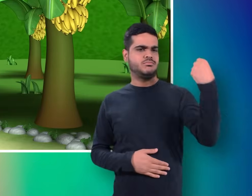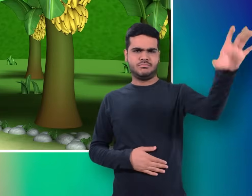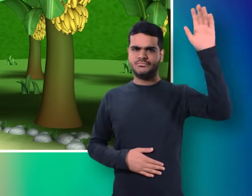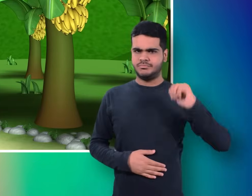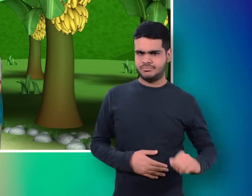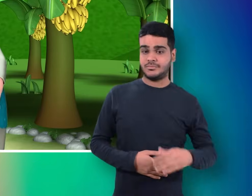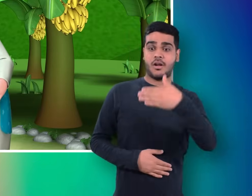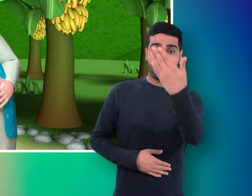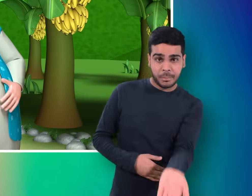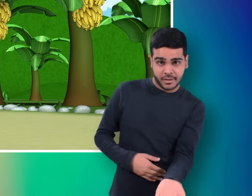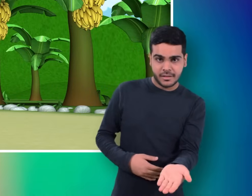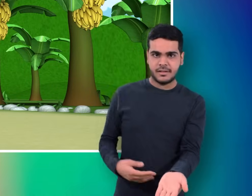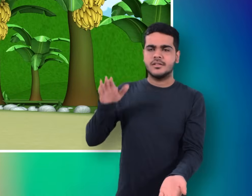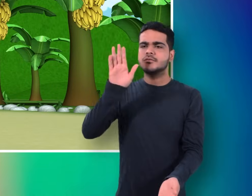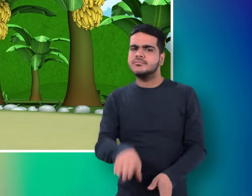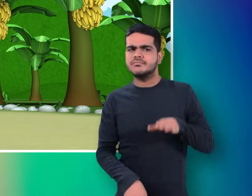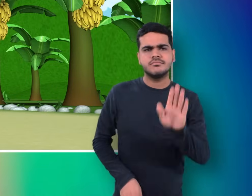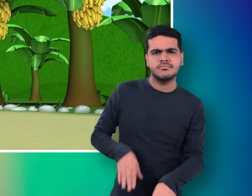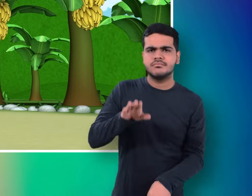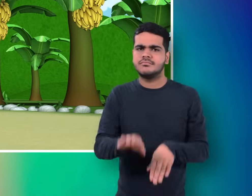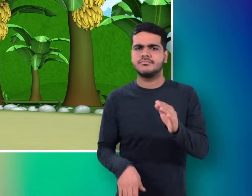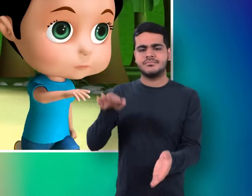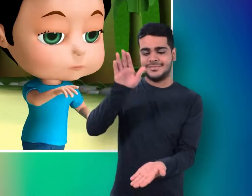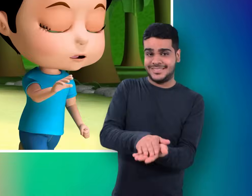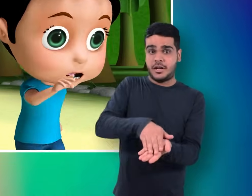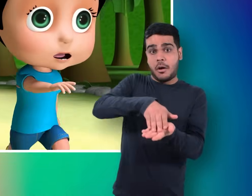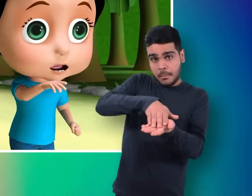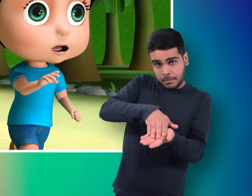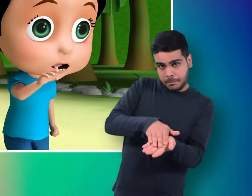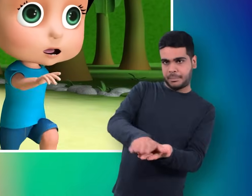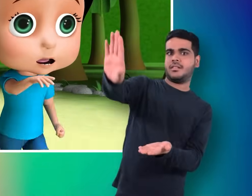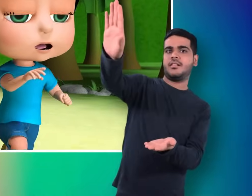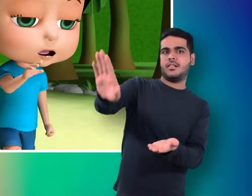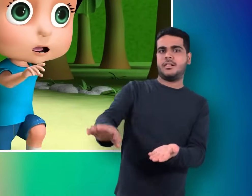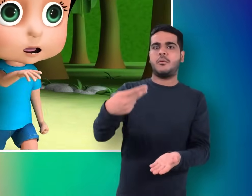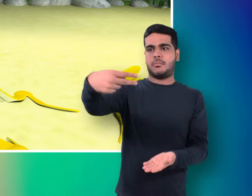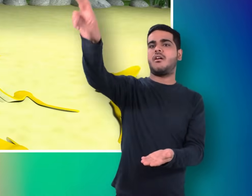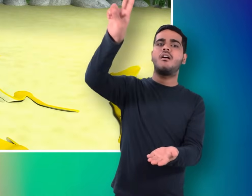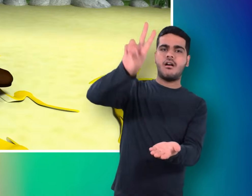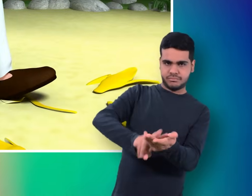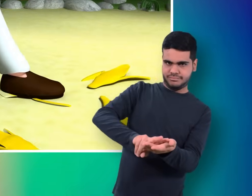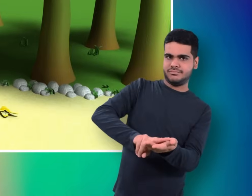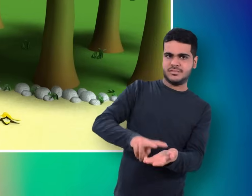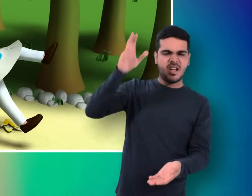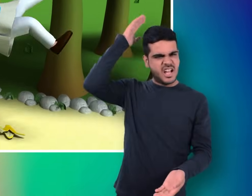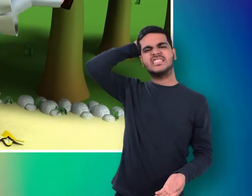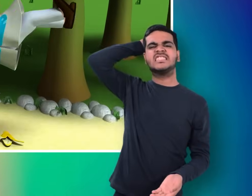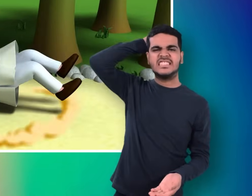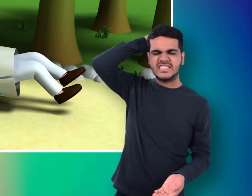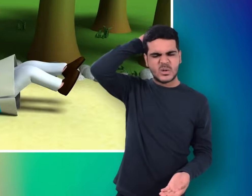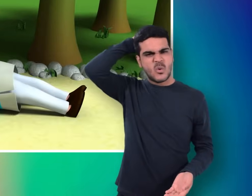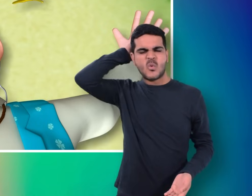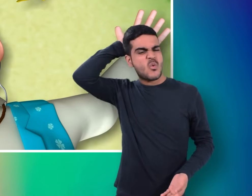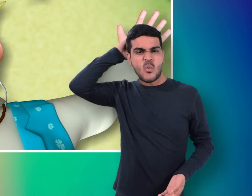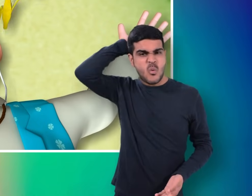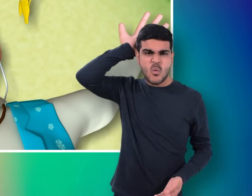फुलाकर कदम बढ़ाया, कदम के नीचे छिलका आया, कदम के नीचे छिलका आया। लाला जी गिरे